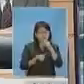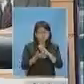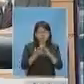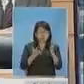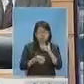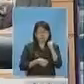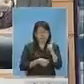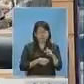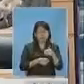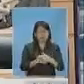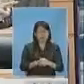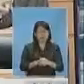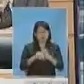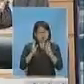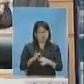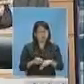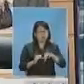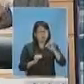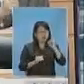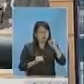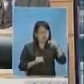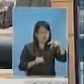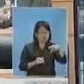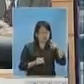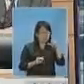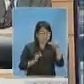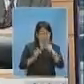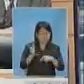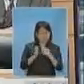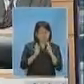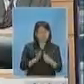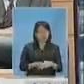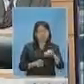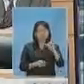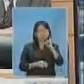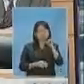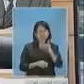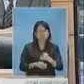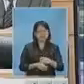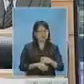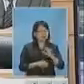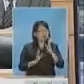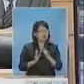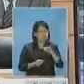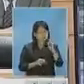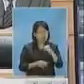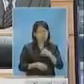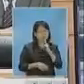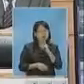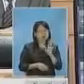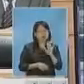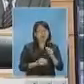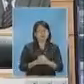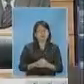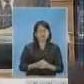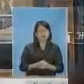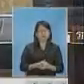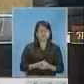ท่านนัลงเป็นมนตรีไม่ใช่ไพ่นะท่านประธานถ้าเป็นไพร่นี่ผมไม่ว่าท่านประธานฮะเดี๋ยวนั่งลง